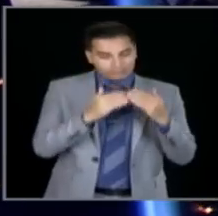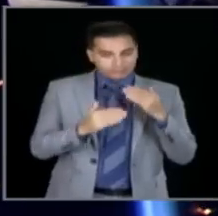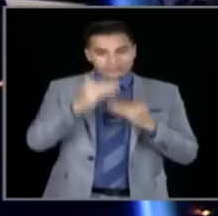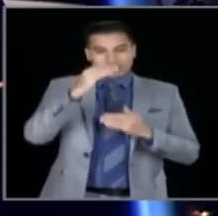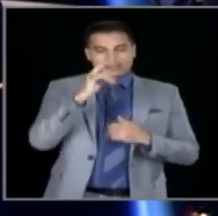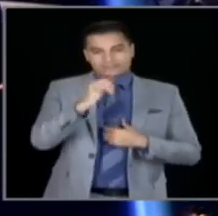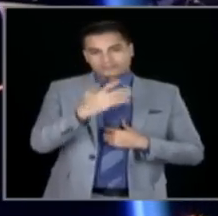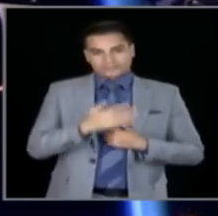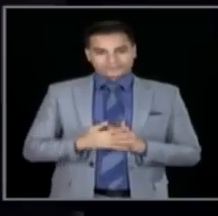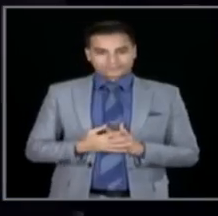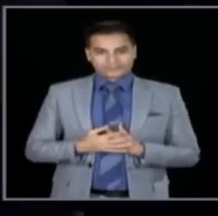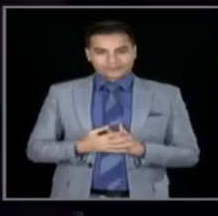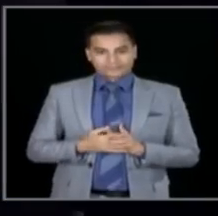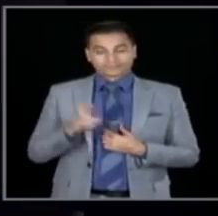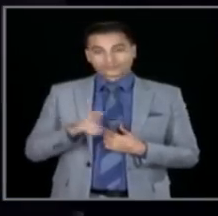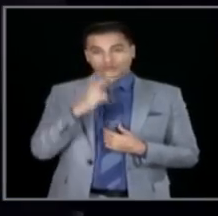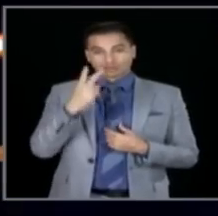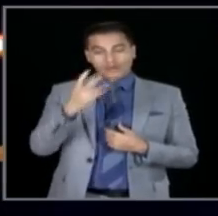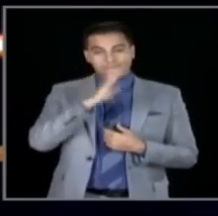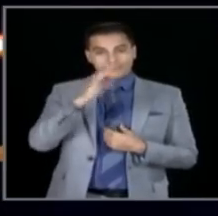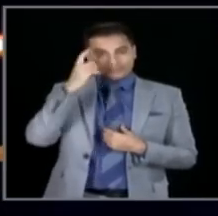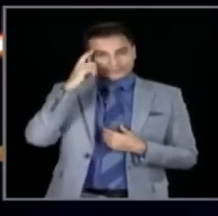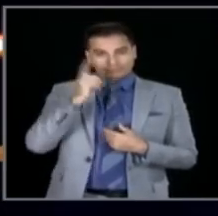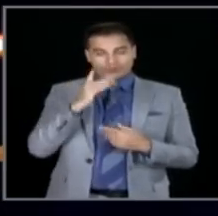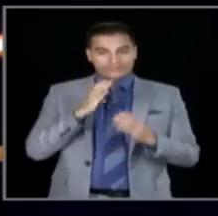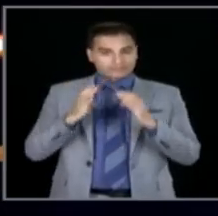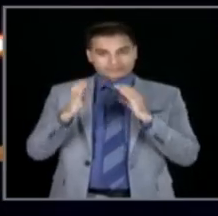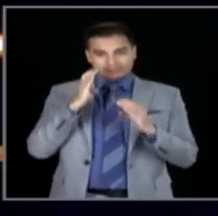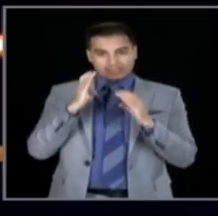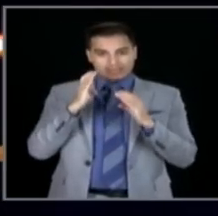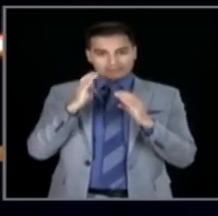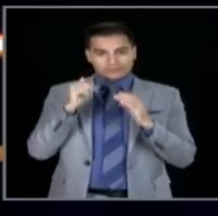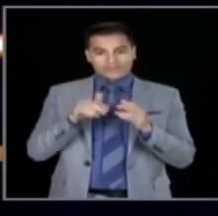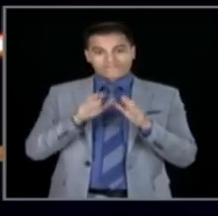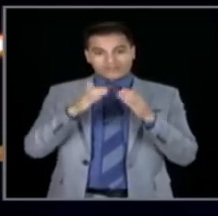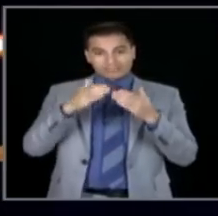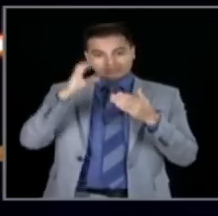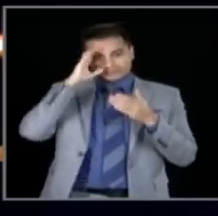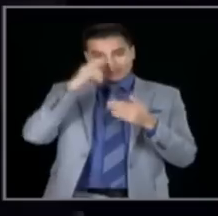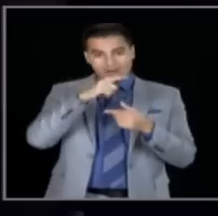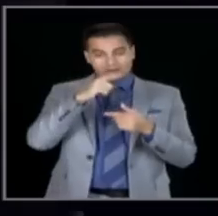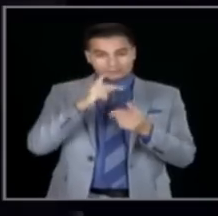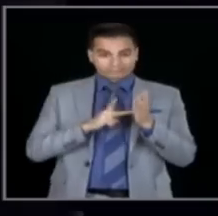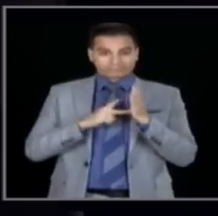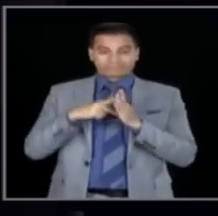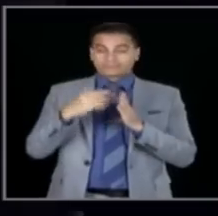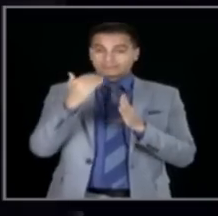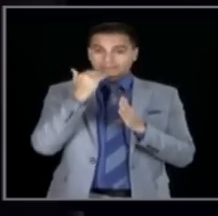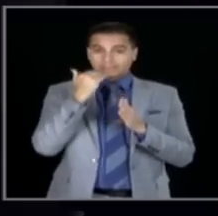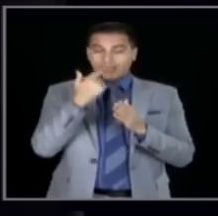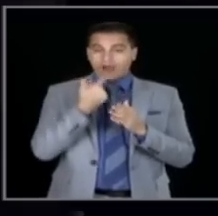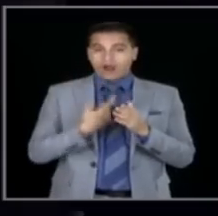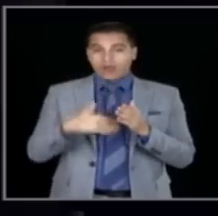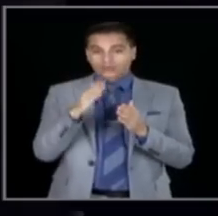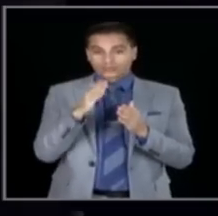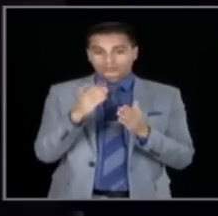المقدمة 50. سؤالين ما تجاوبوش في الفقرة الأولى وفريق الزمالك بياخد الريسك على